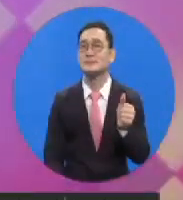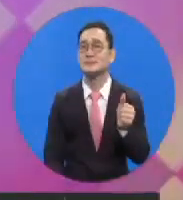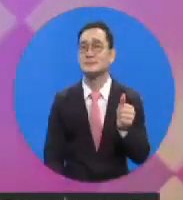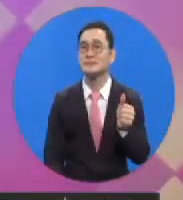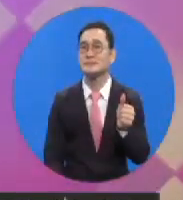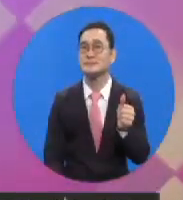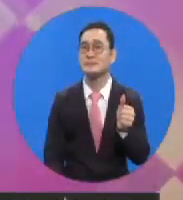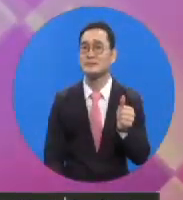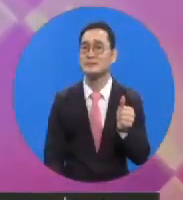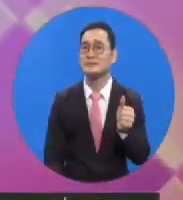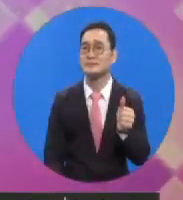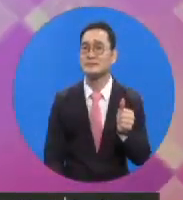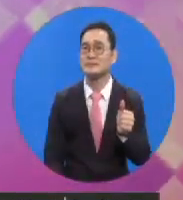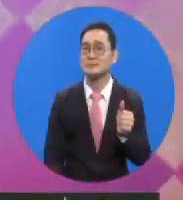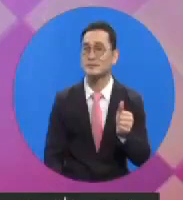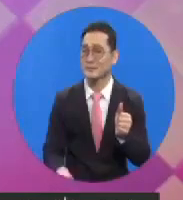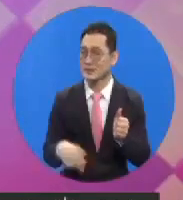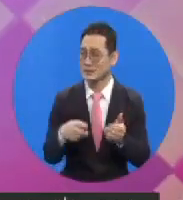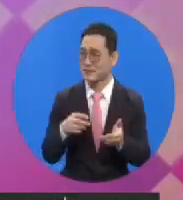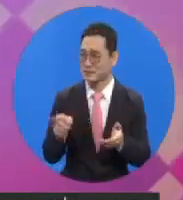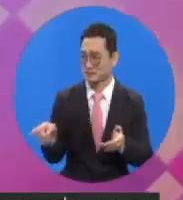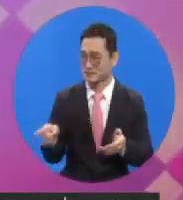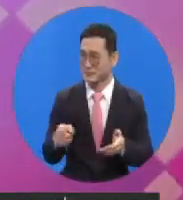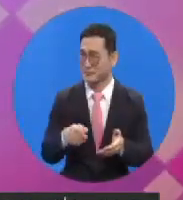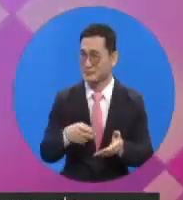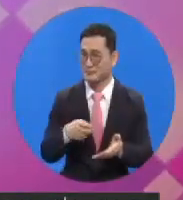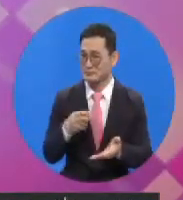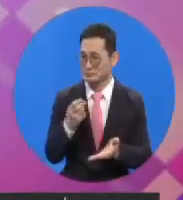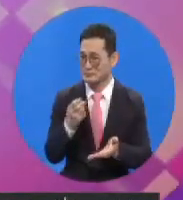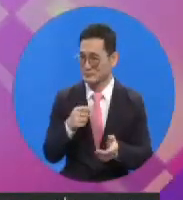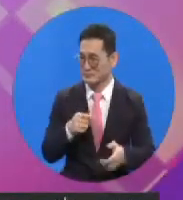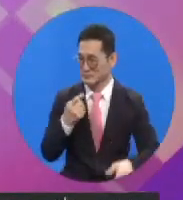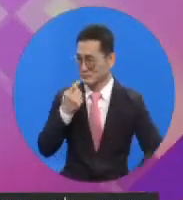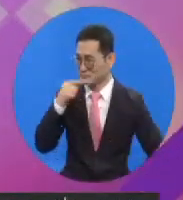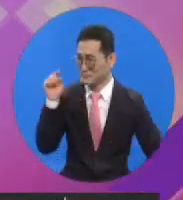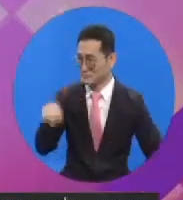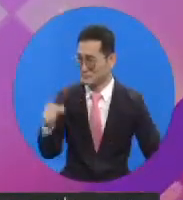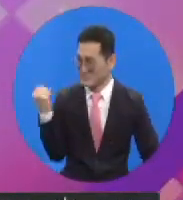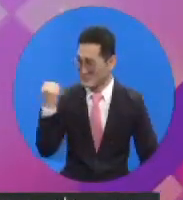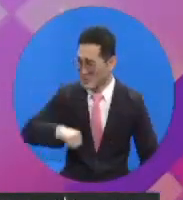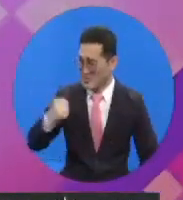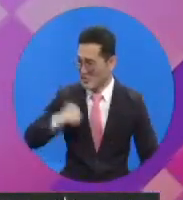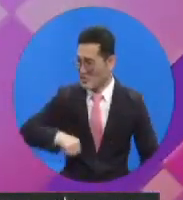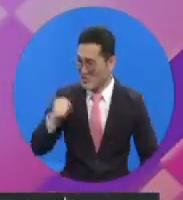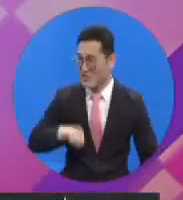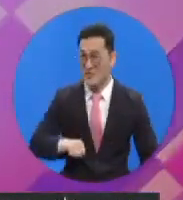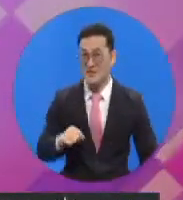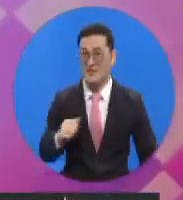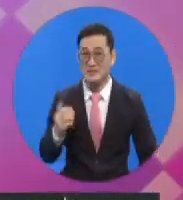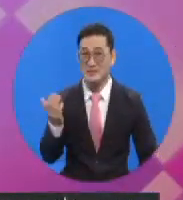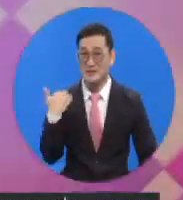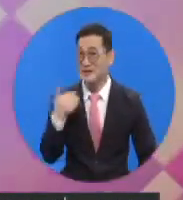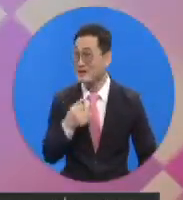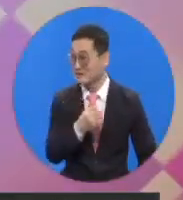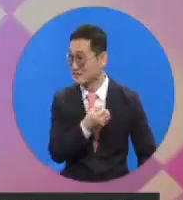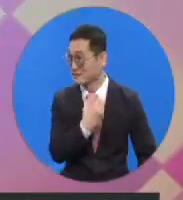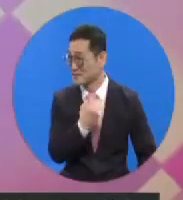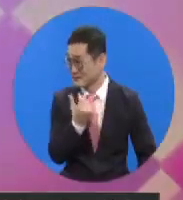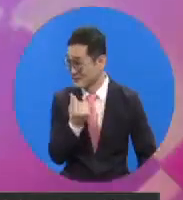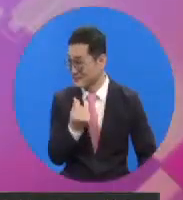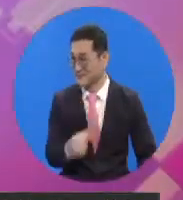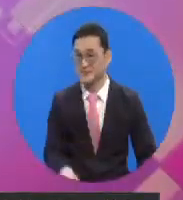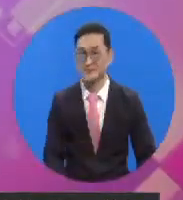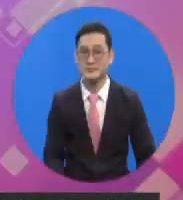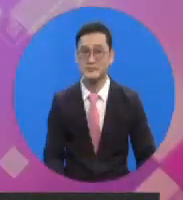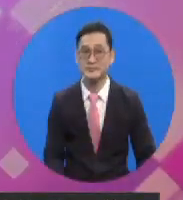돼서 장관의 말을 반으로 잘라먹고 내 명을 거역했다. 그 발언을 보고서 총장이 부하냐